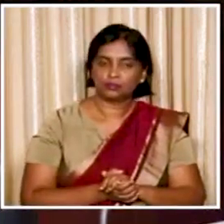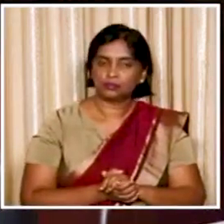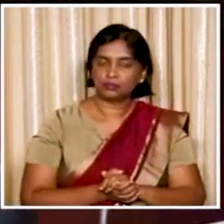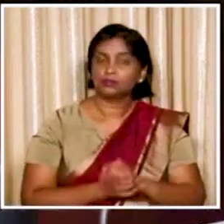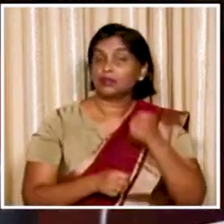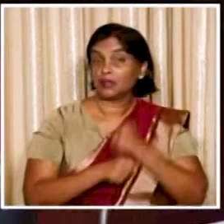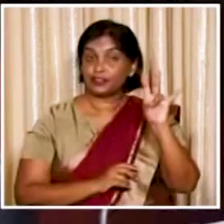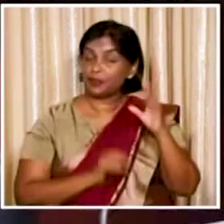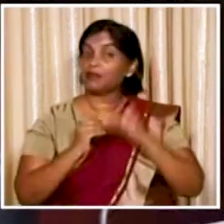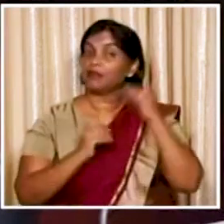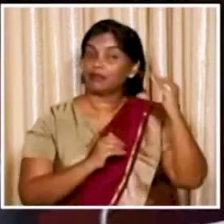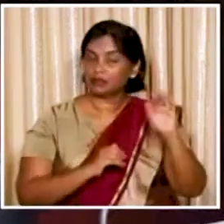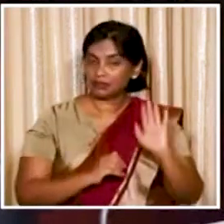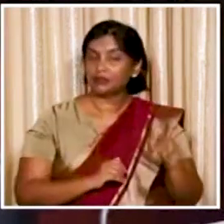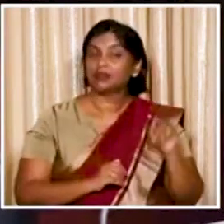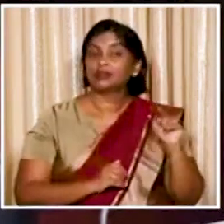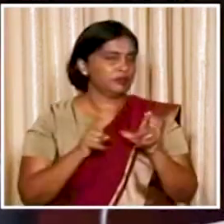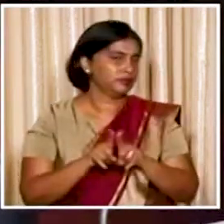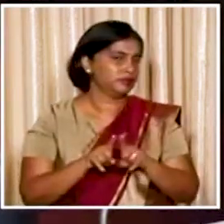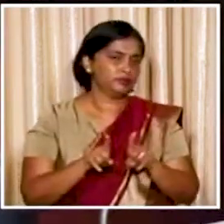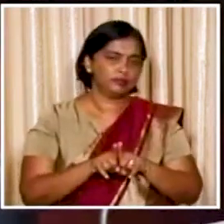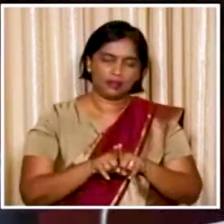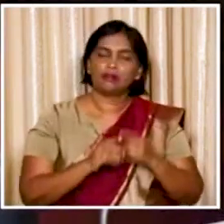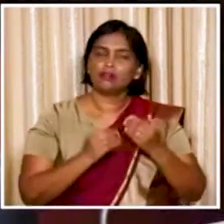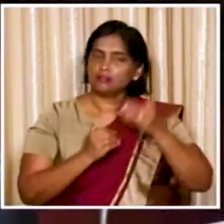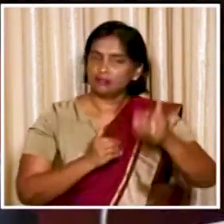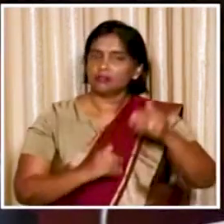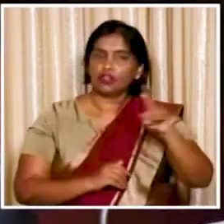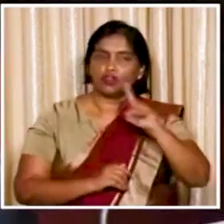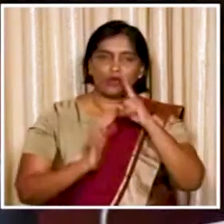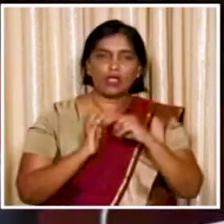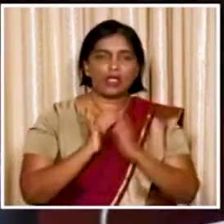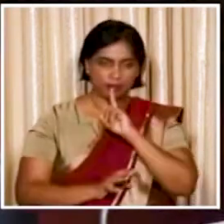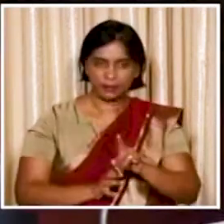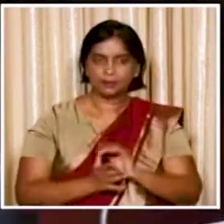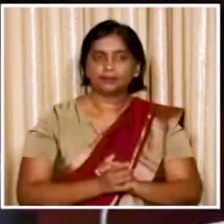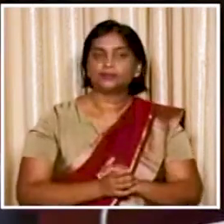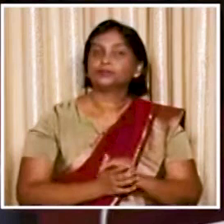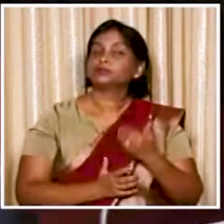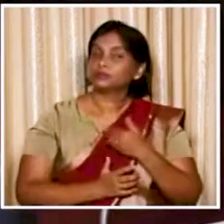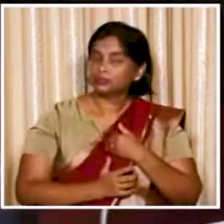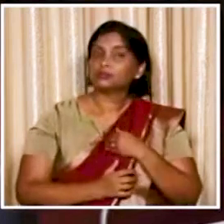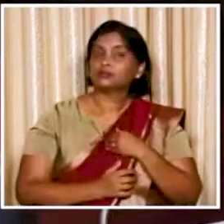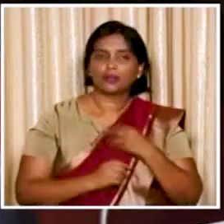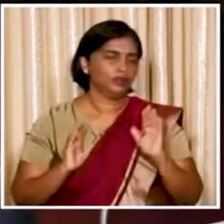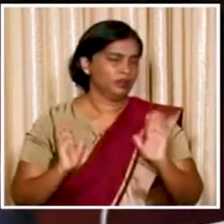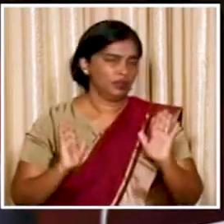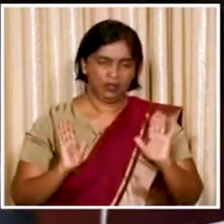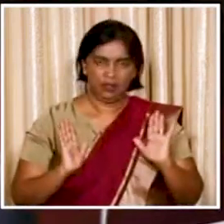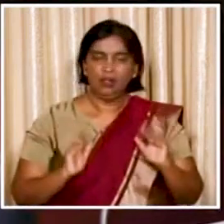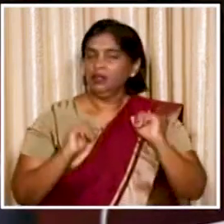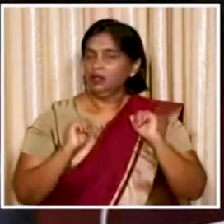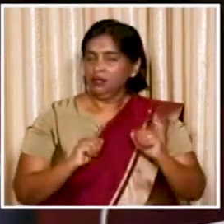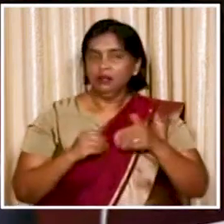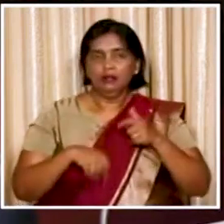has been following. අපි පක්ෂයක් විදියට දිගින් දිගටම කිව්වා IMF එකට යන්න ඕනේ කියලා. අපිට ඒක ගැන විරෝධයක් නැහැ. මොකද